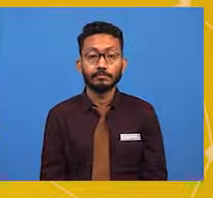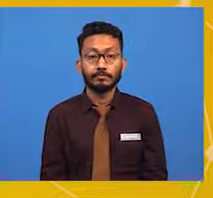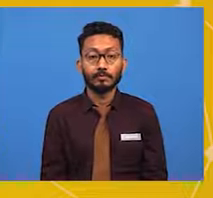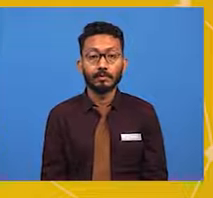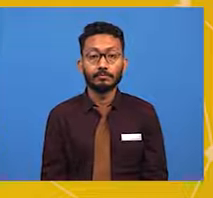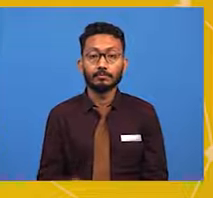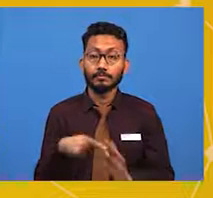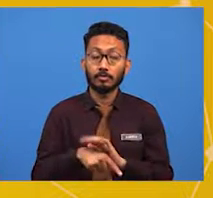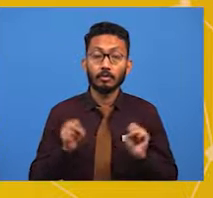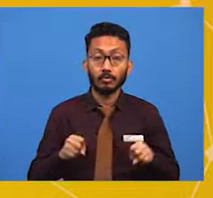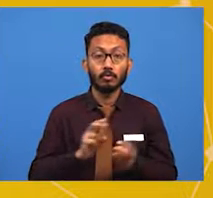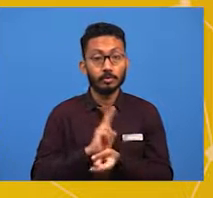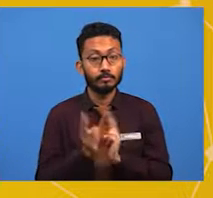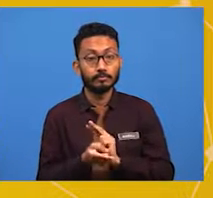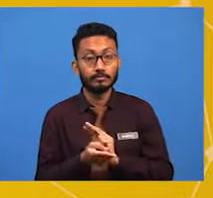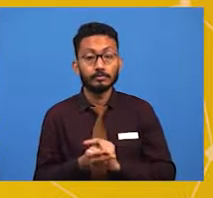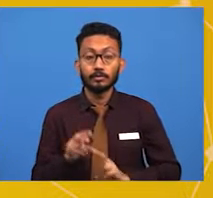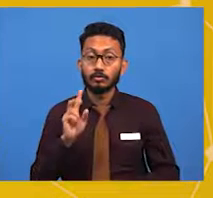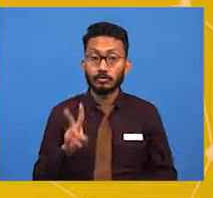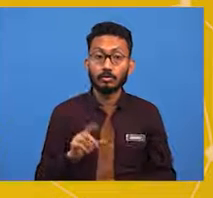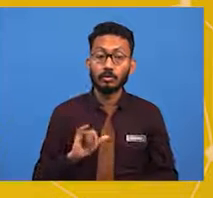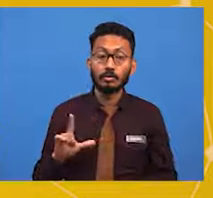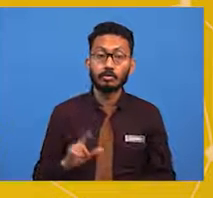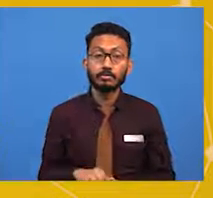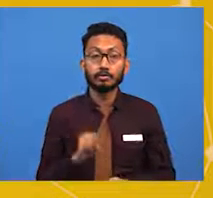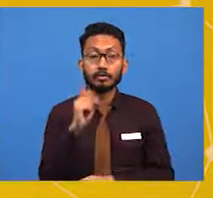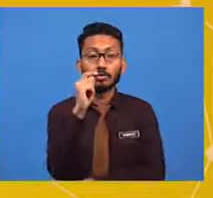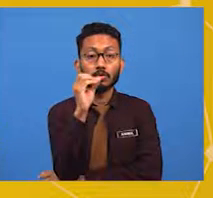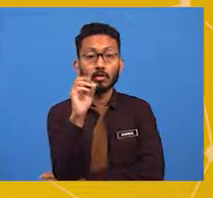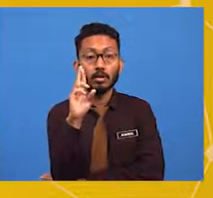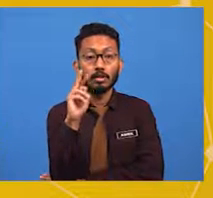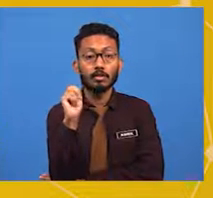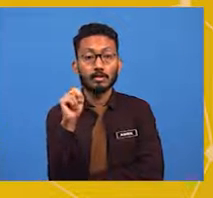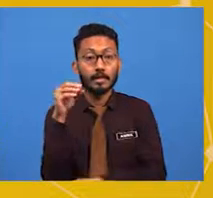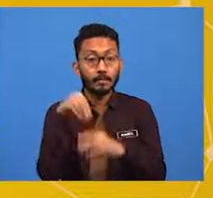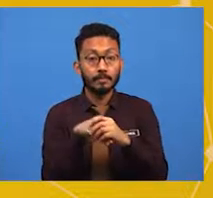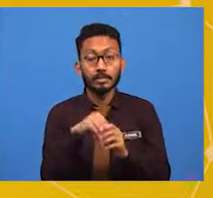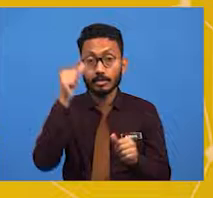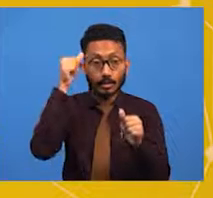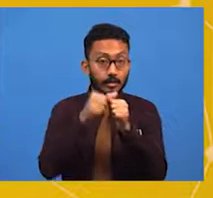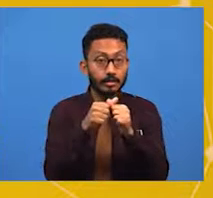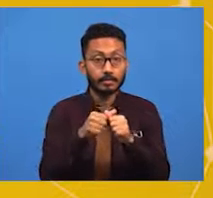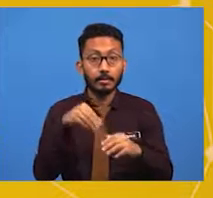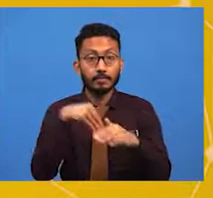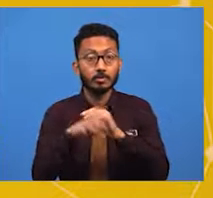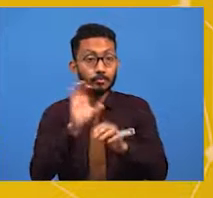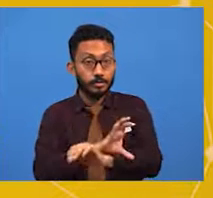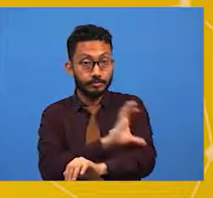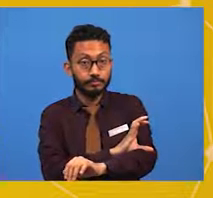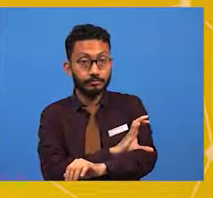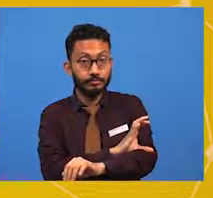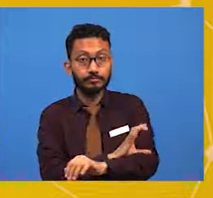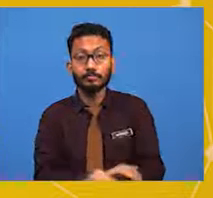Pemboleh ubah ialah storan ingatan dalam komputer yang digunakan oleh atur cara.